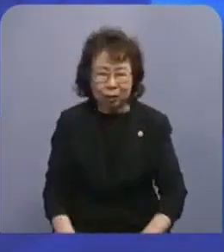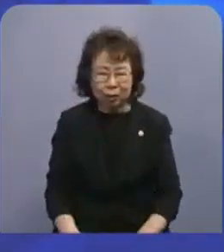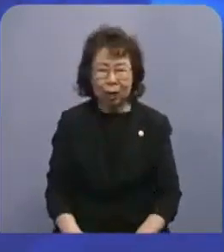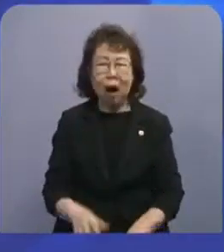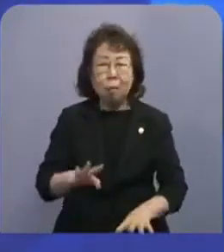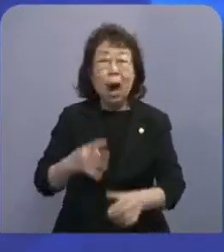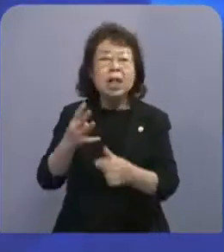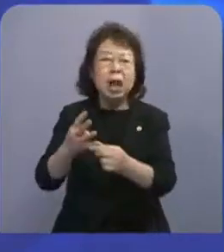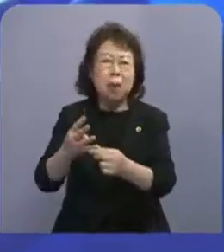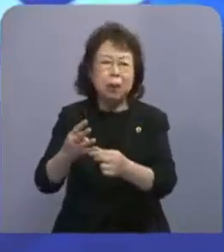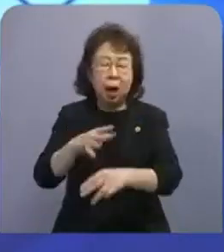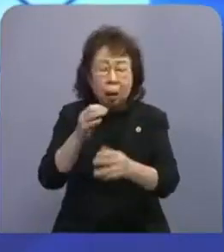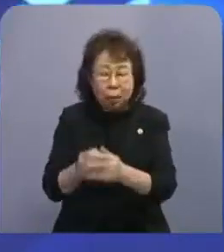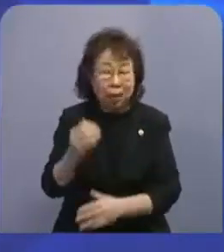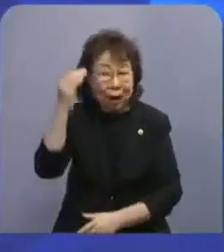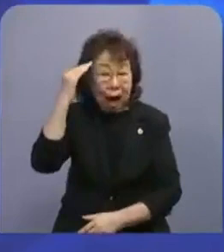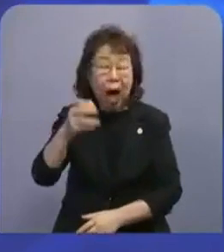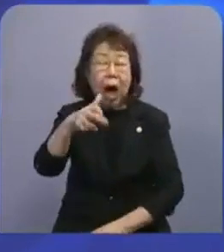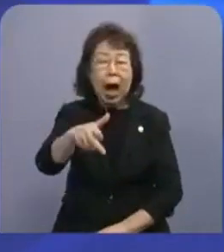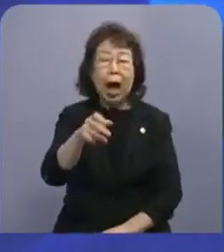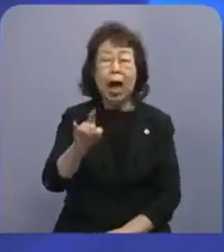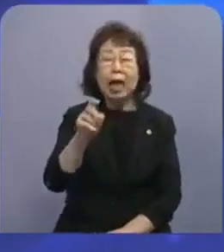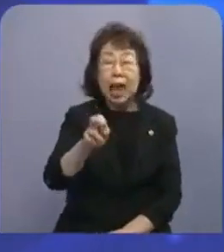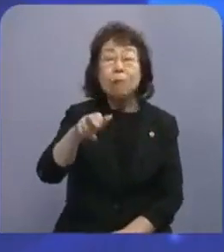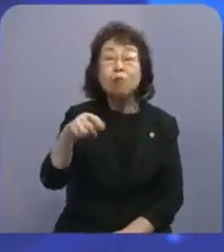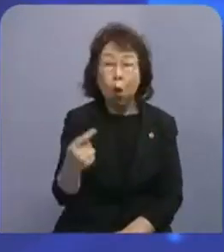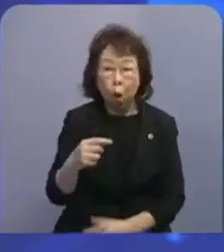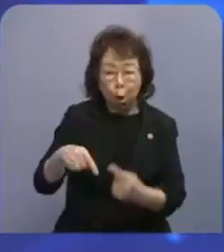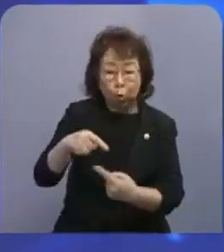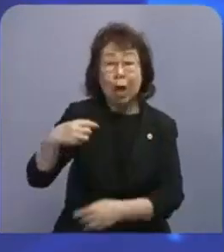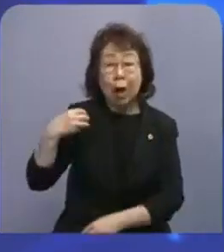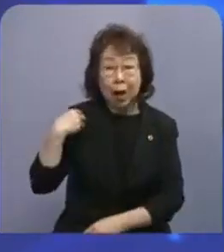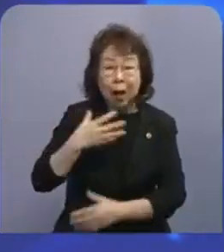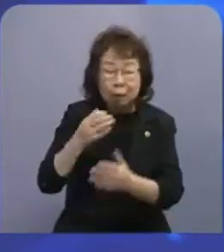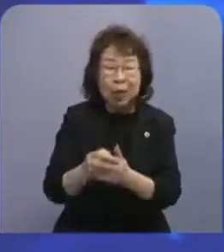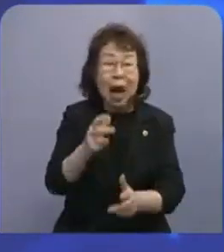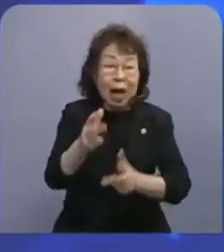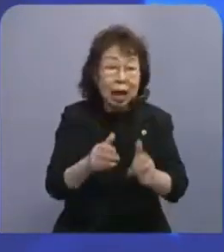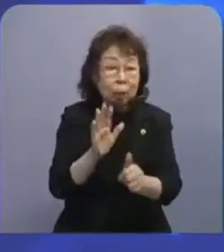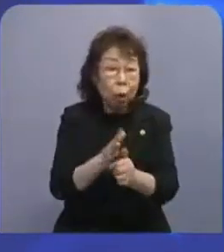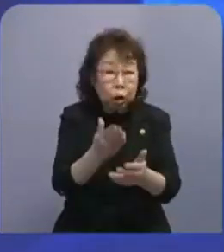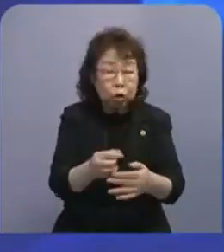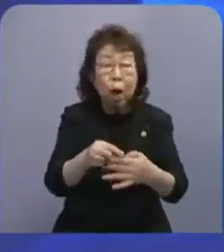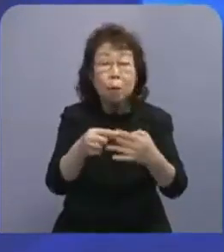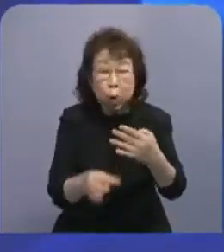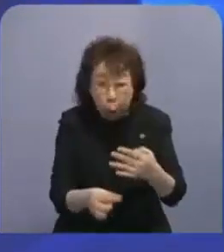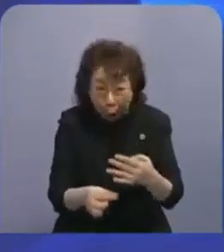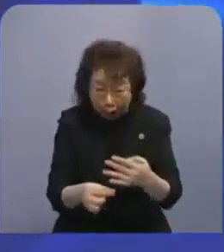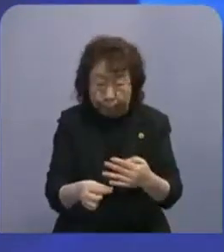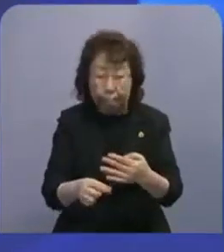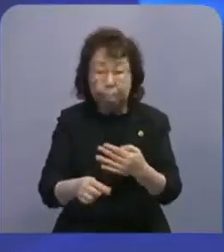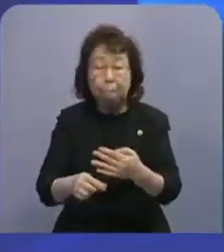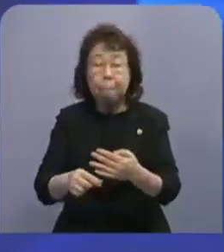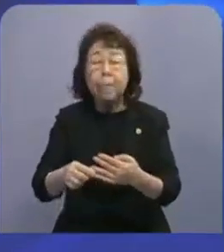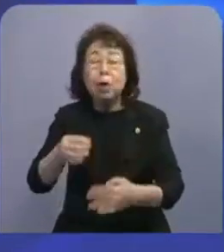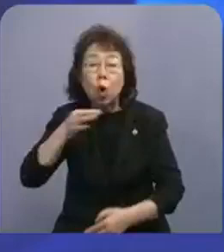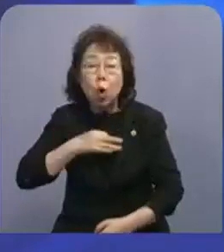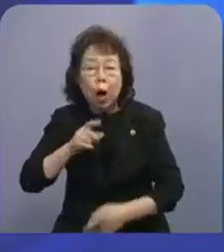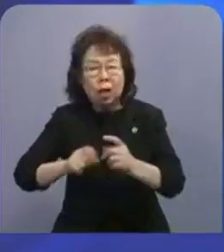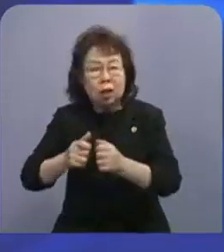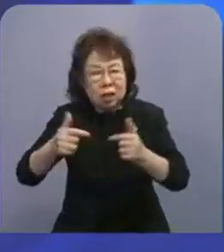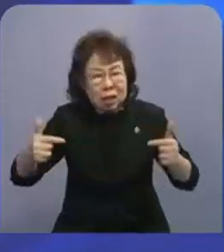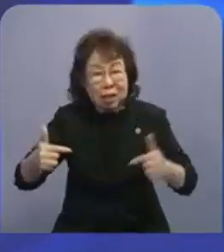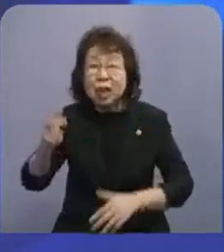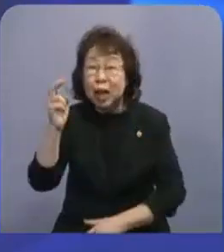4호째인데 한국자산관리공사가 운영을 맡으면서 기존의 기업 지원 프로그램과 시너지 효과가 기대됩니다.